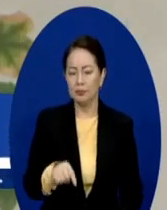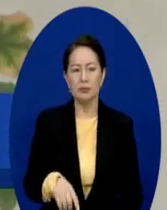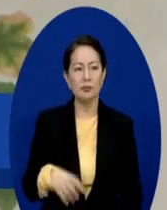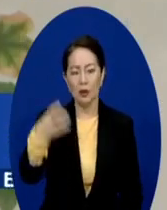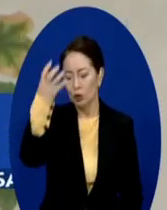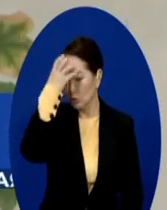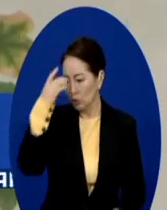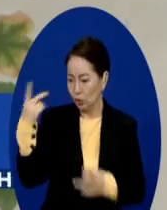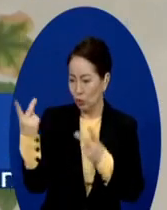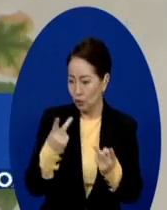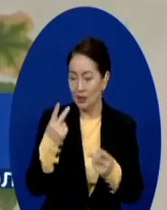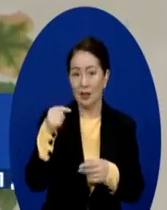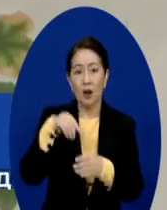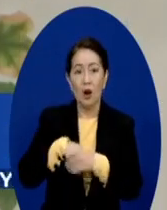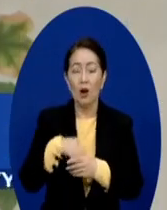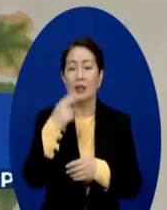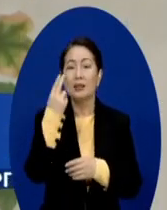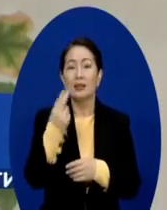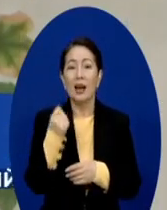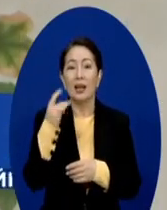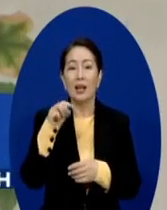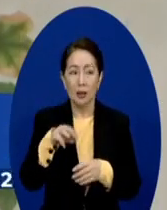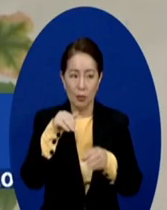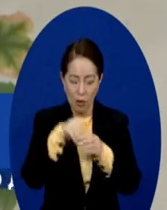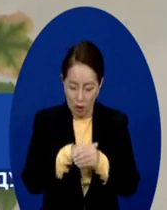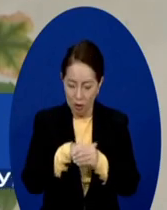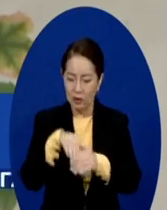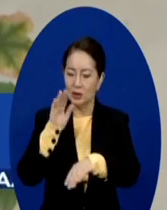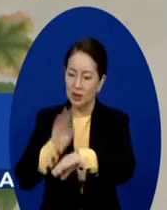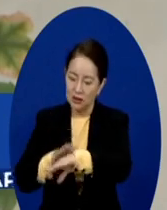үйлчилгээ цахимчхаас гадна төрийн одоо үйлчилгээг зэгцлэх стандарттай болгох